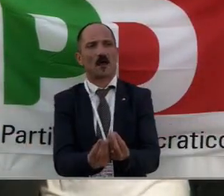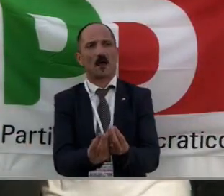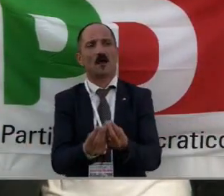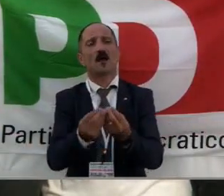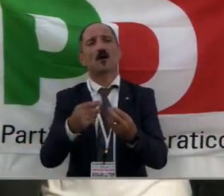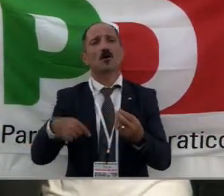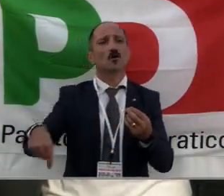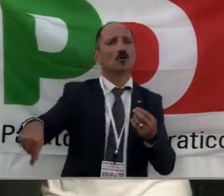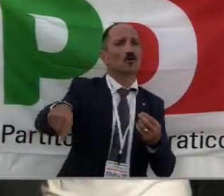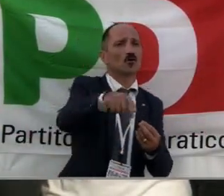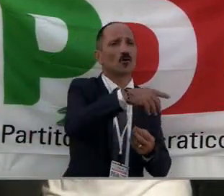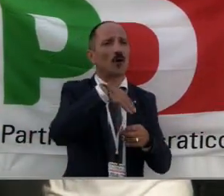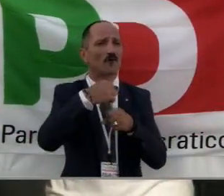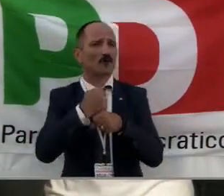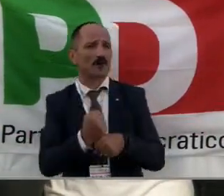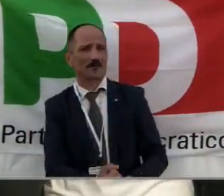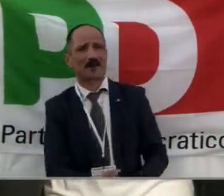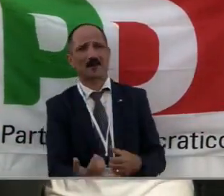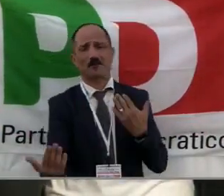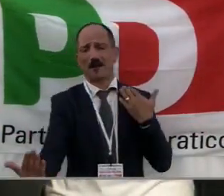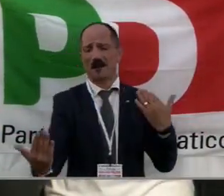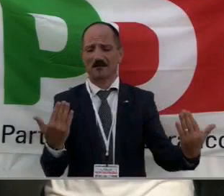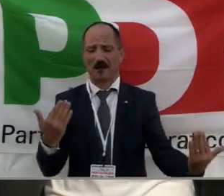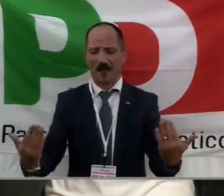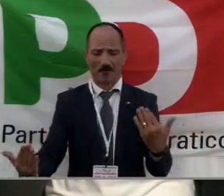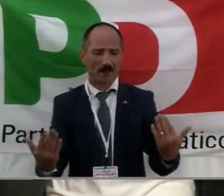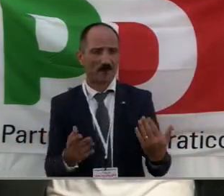Siamo fondamentali per l'alternativa.